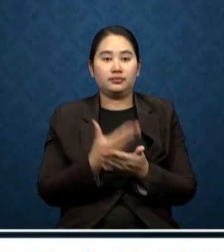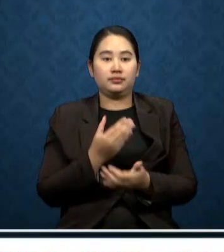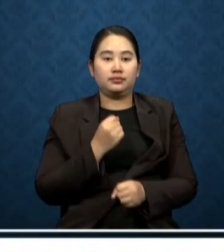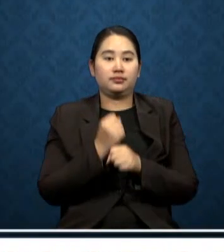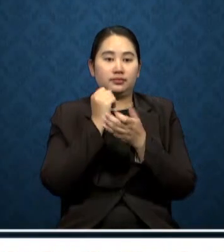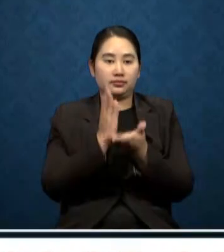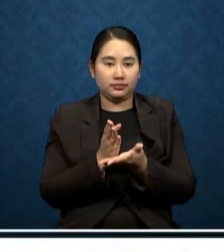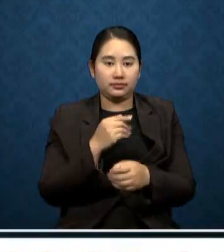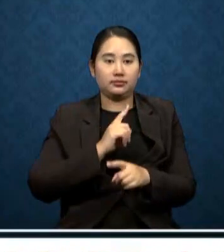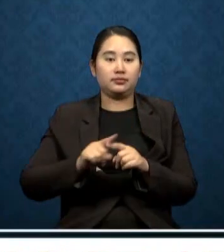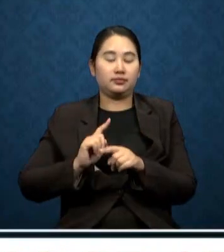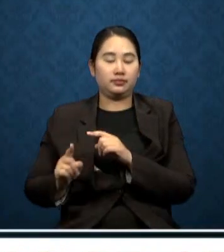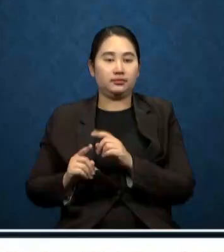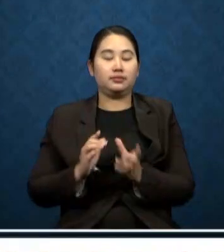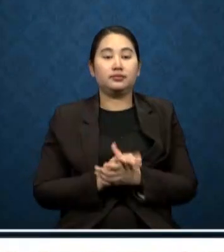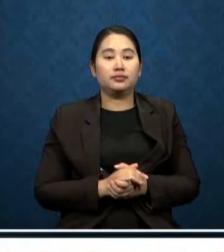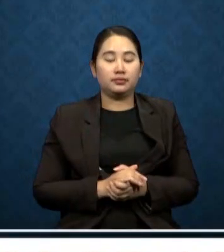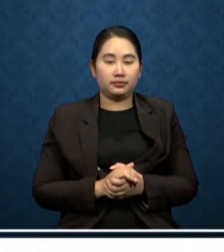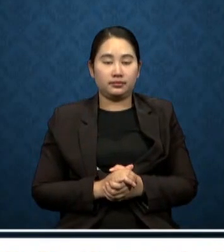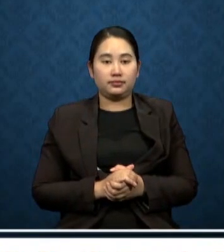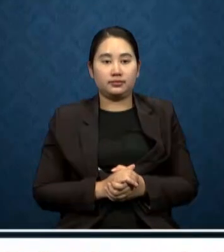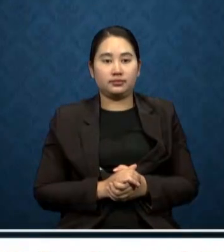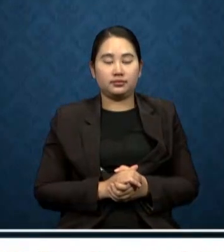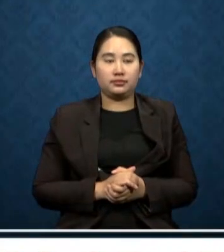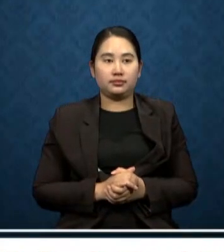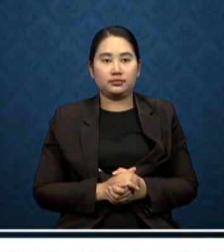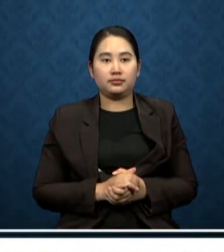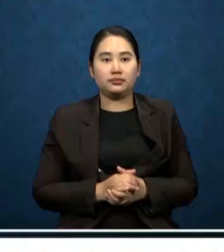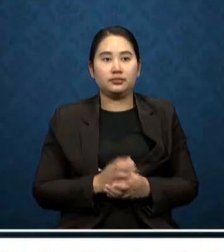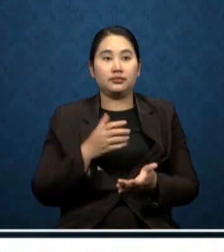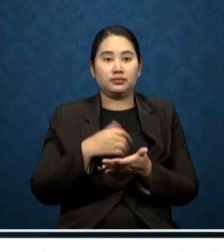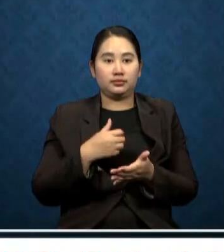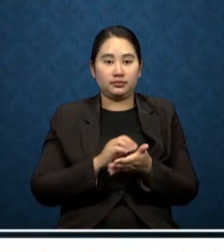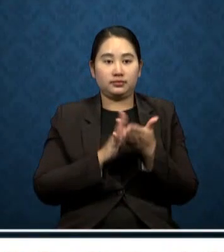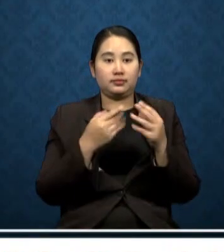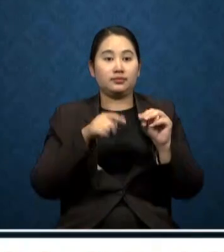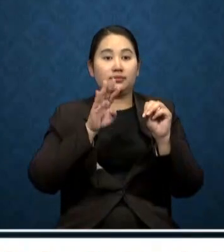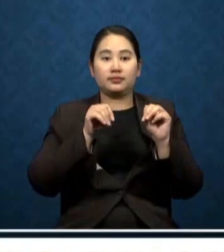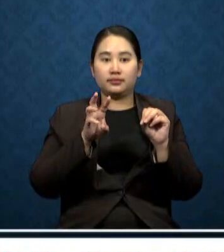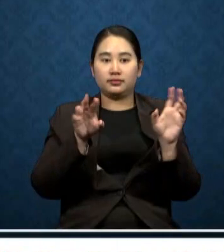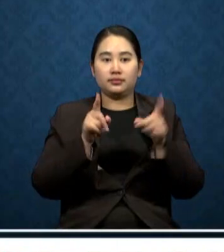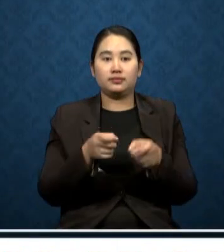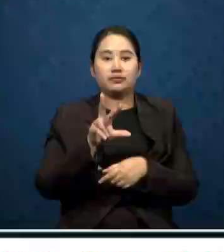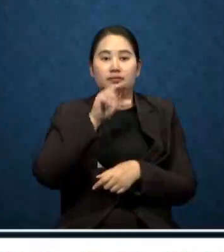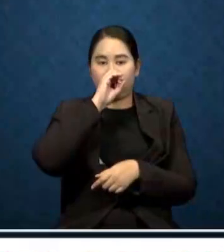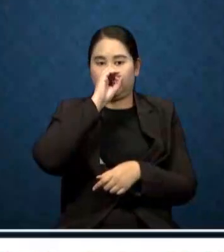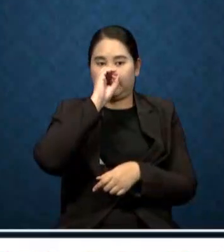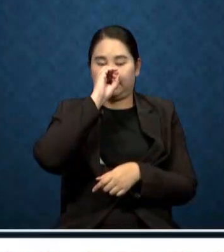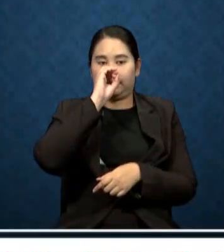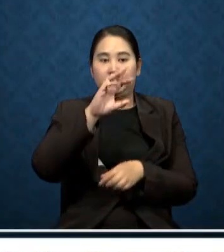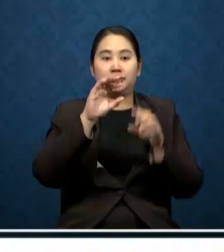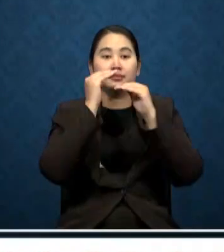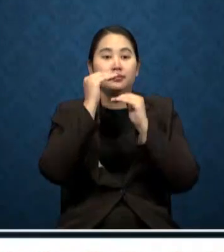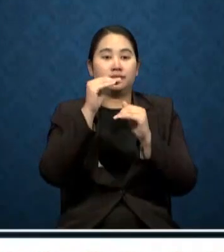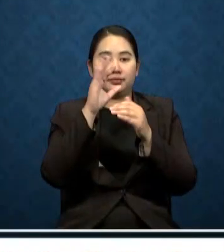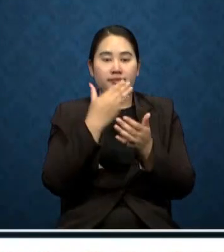ากองทุนส่เสรมวษาอิเท่สัคมผมเรยนแลวฮตา 46 แบบท สาม ก้หนดให้เงินกรอง